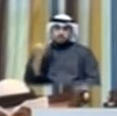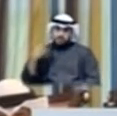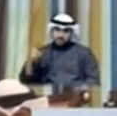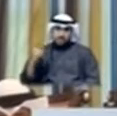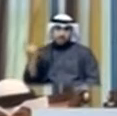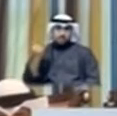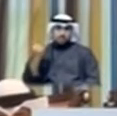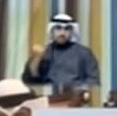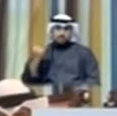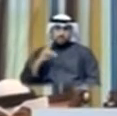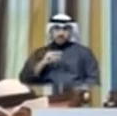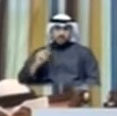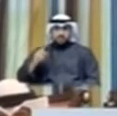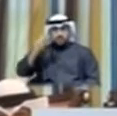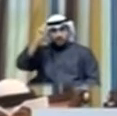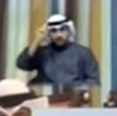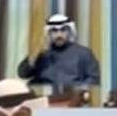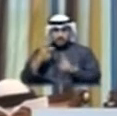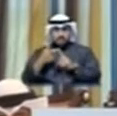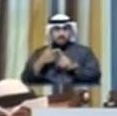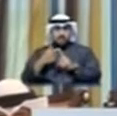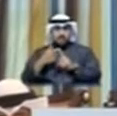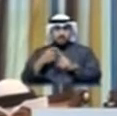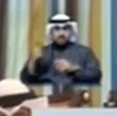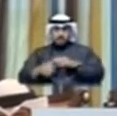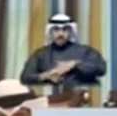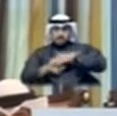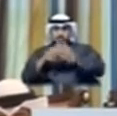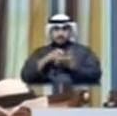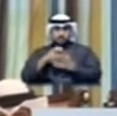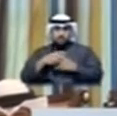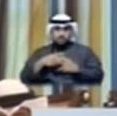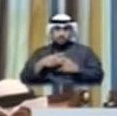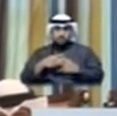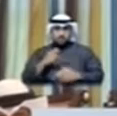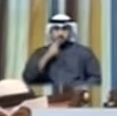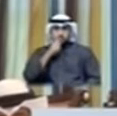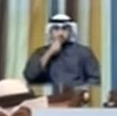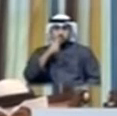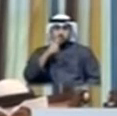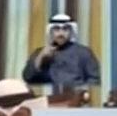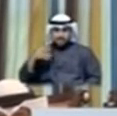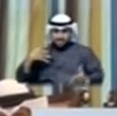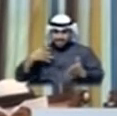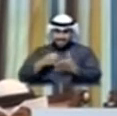عليها. قالوا لي بعد الحادث أن في إشاعات أن راح تتوقف المسيرات. قلت ليش؟